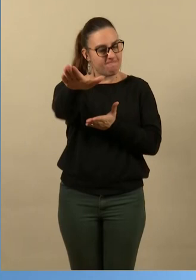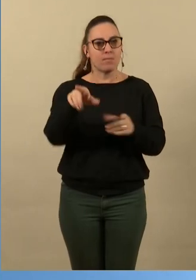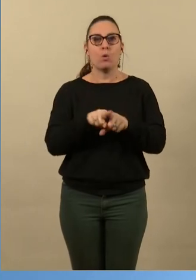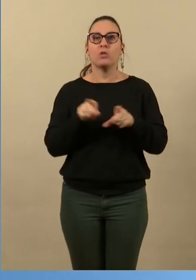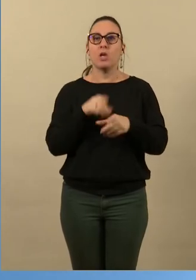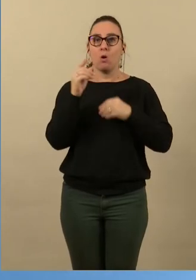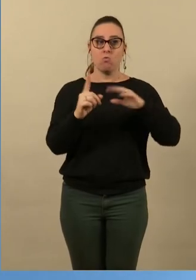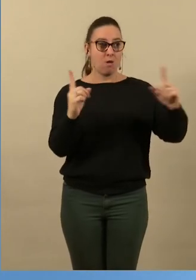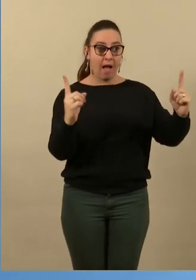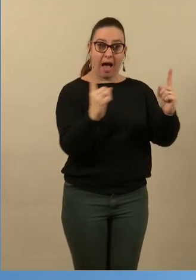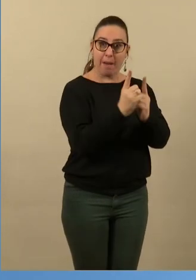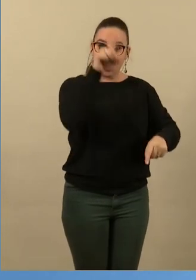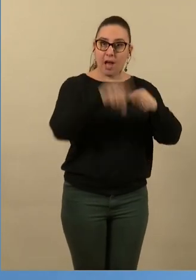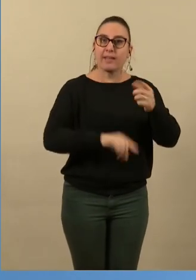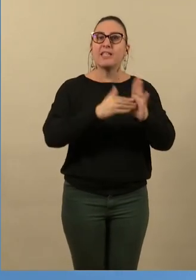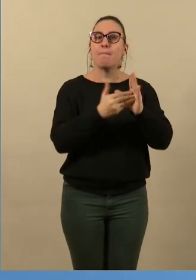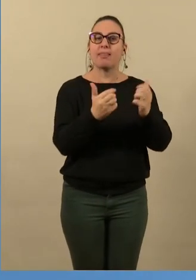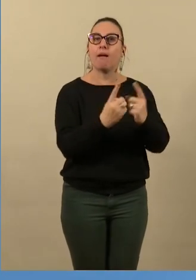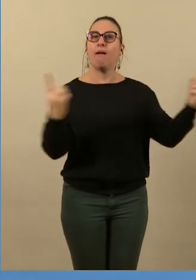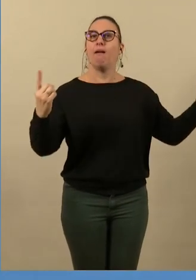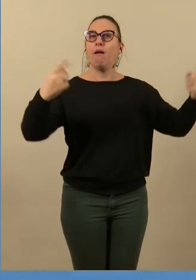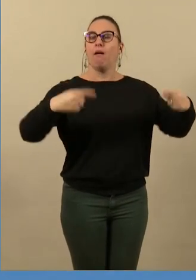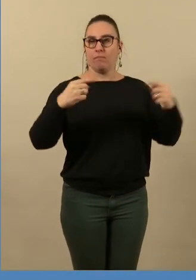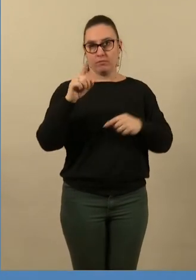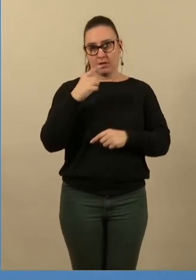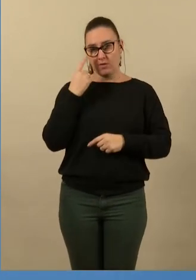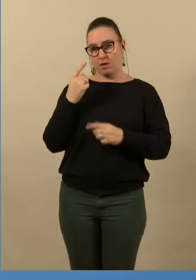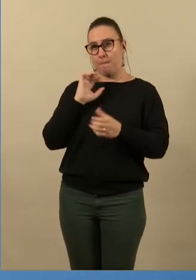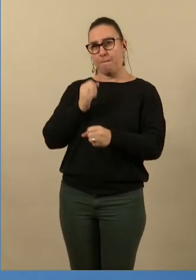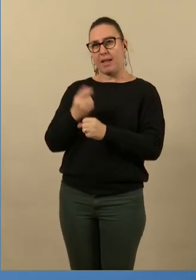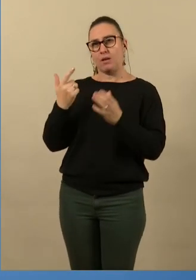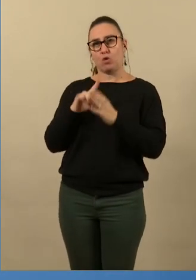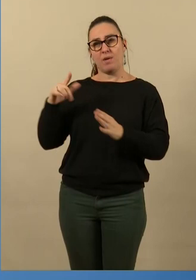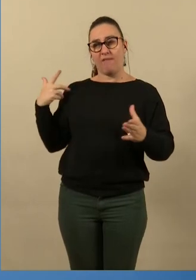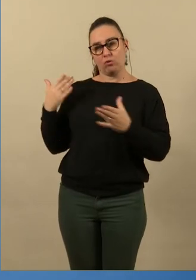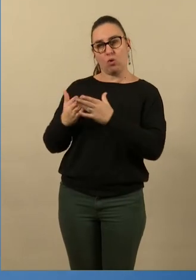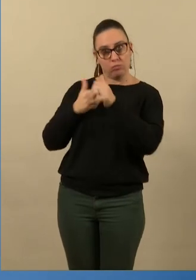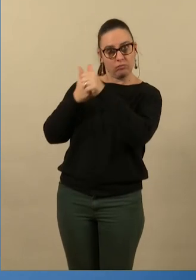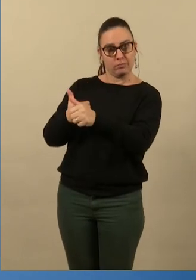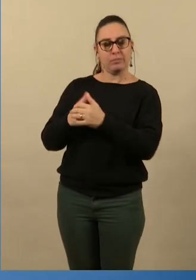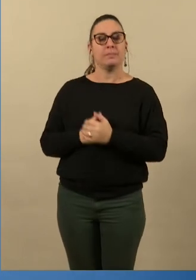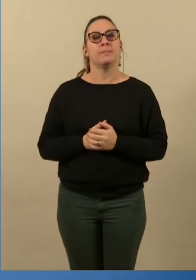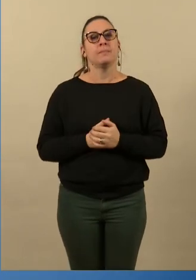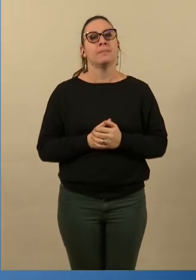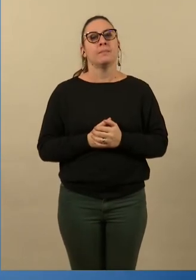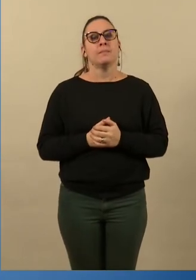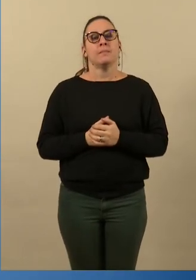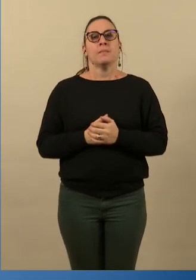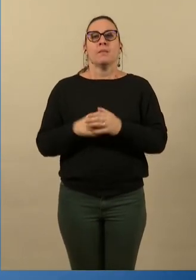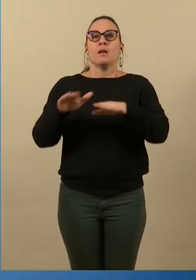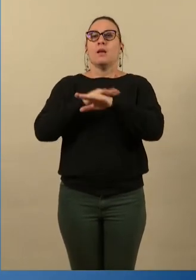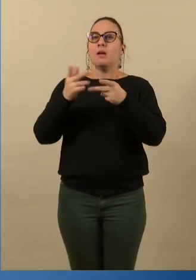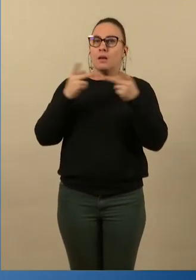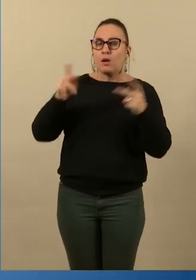d'éloignement mais également par l'application des peines prévues depuis 2022 une prise en charge globale par les pouvoirs publics